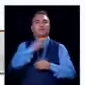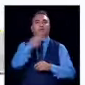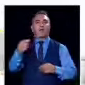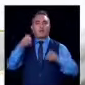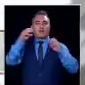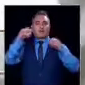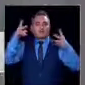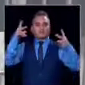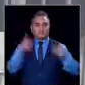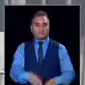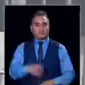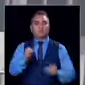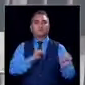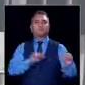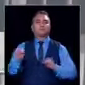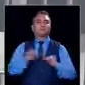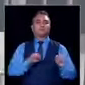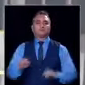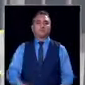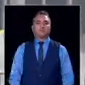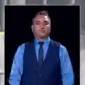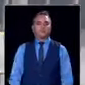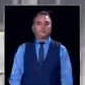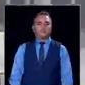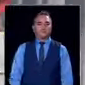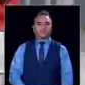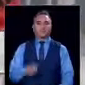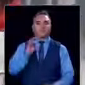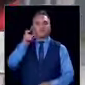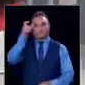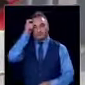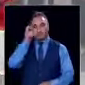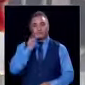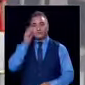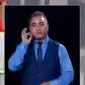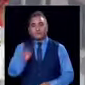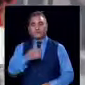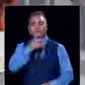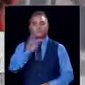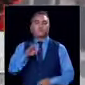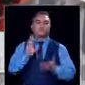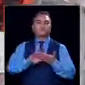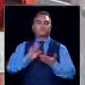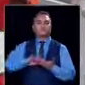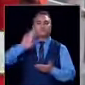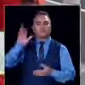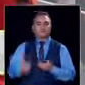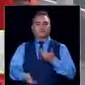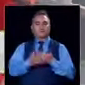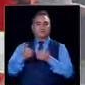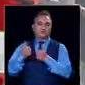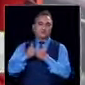kesilince öfkelendi. Evan Moka tam olarak Türkçe hakim değildi. Derdini anlatabilmek için arkadaşı Nilay Çaybaşı'nı çağırdı ve